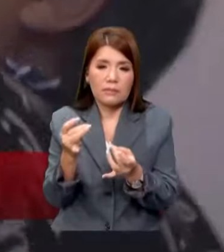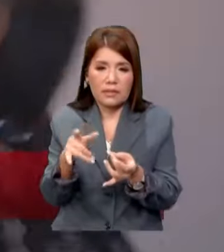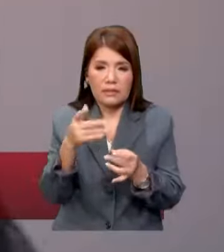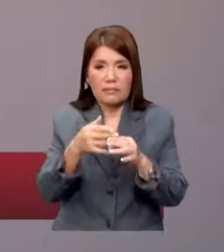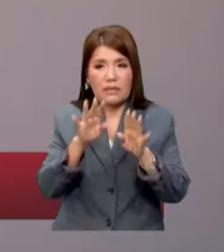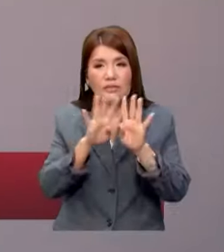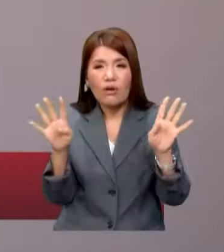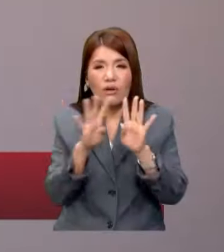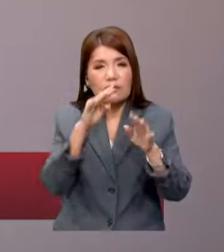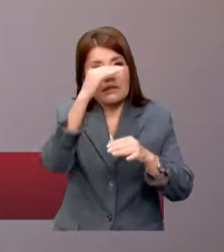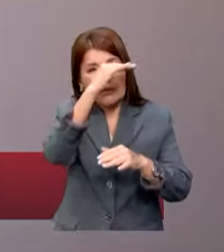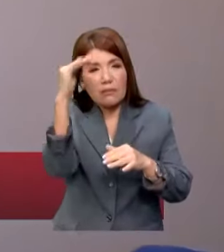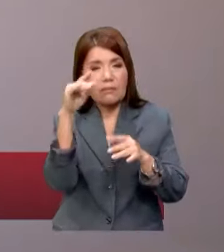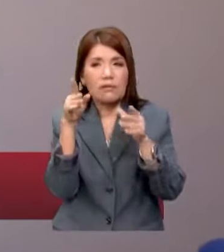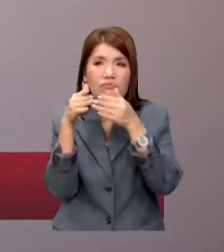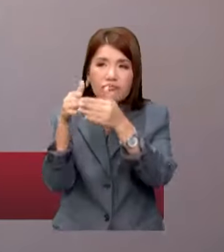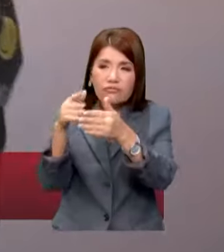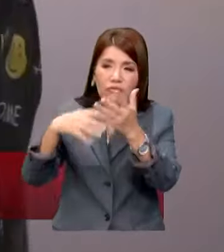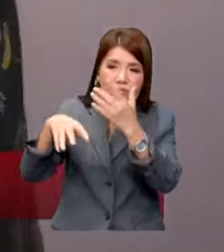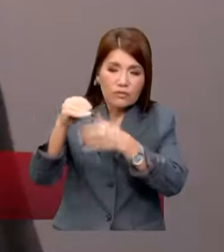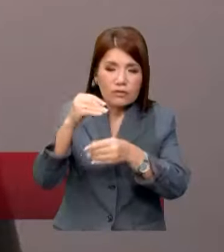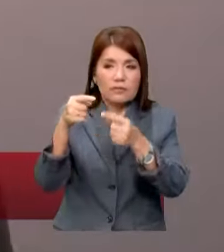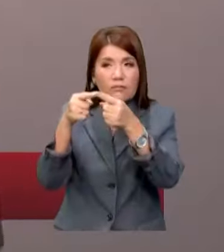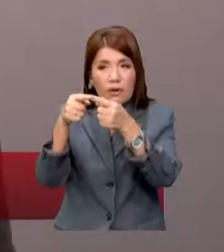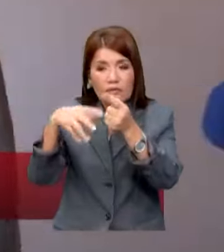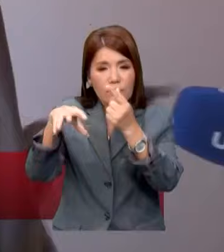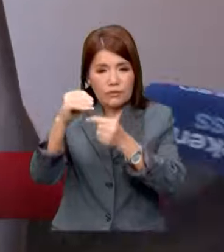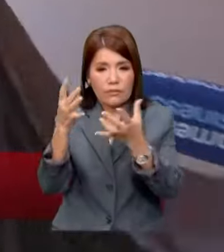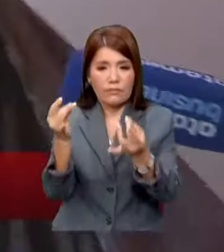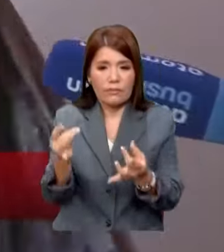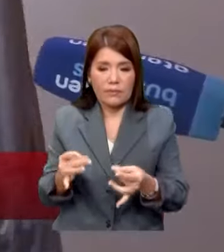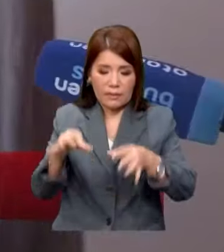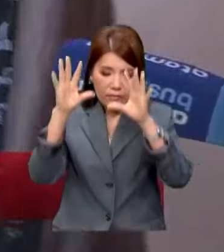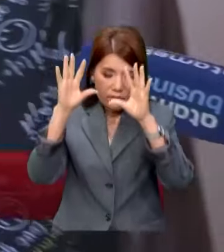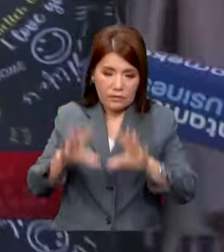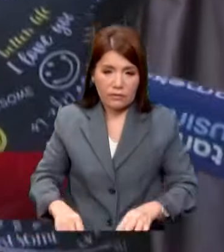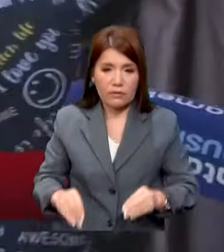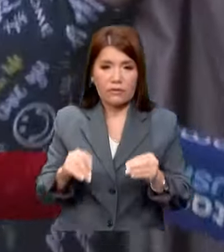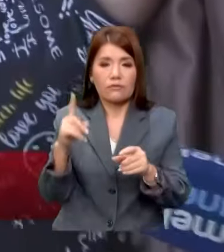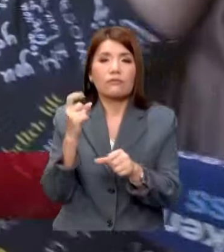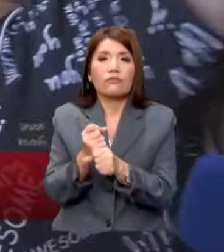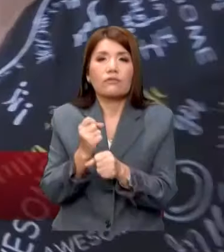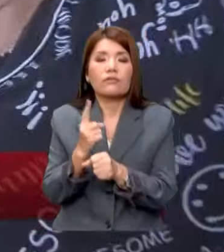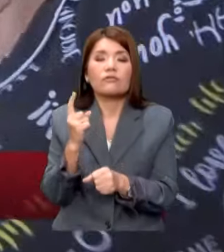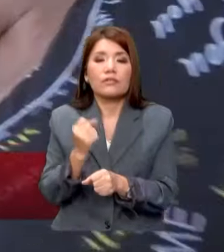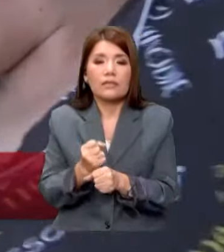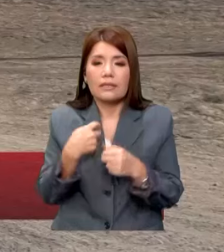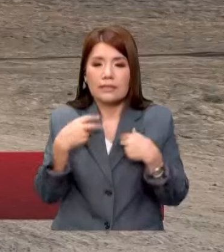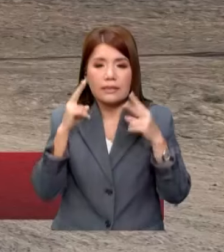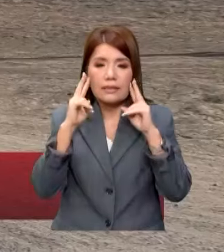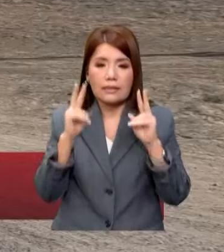углам. Вот, смотрите, что еще дальше. Я вам говорю, все цветет у меня. Че, как с ней вот бороться? Что с ней делать? Я не